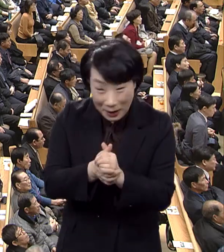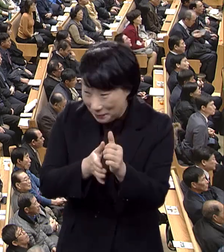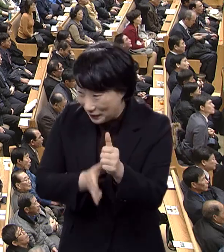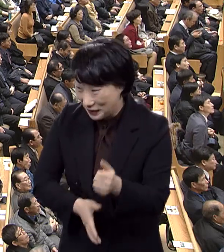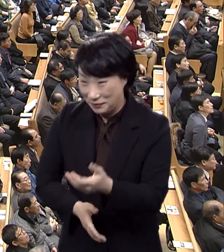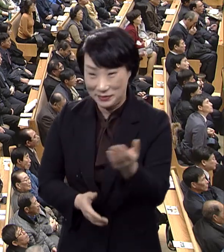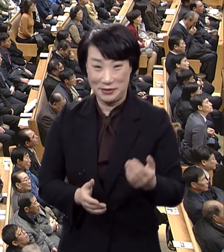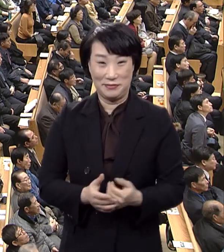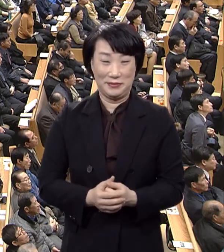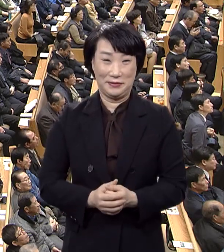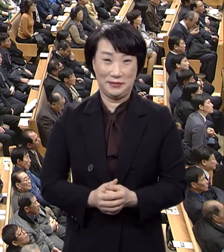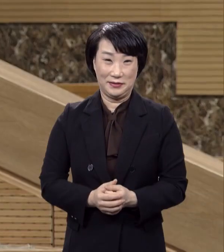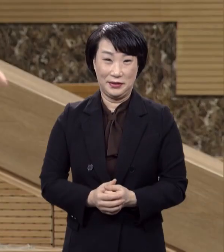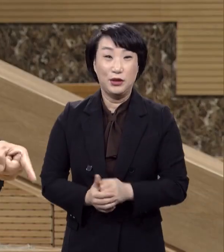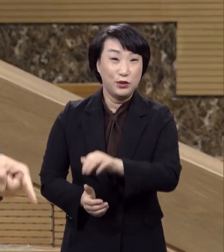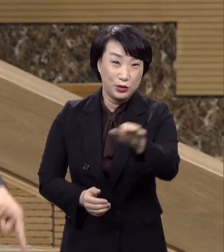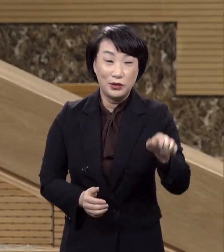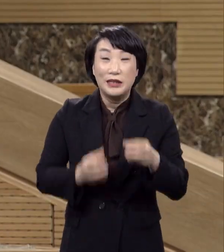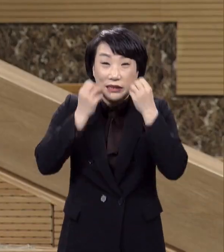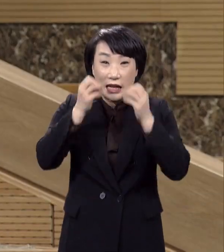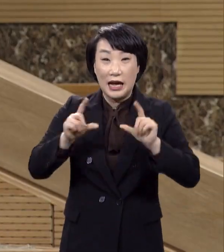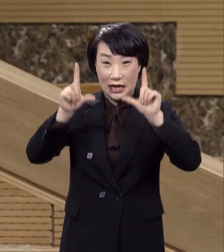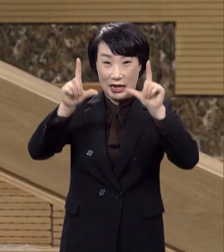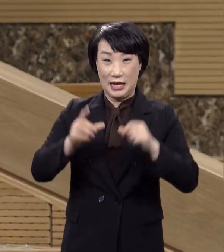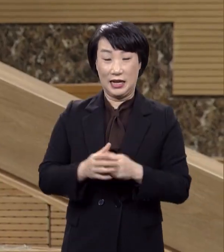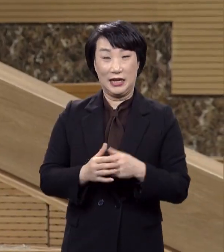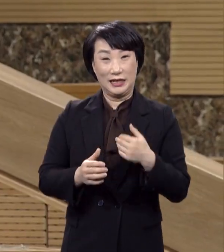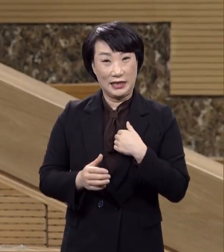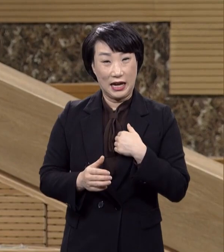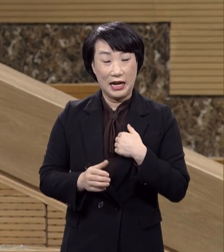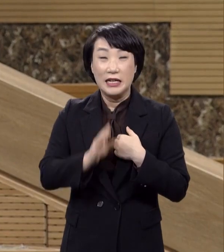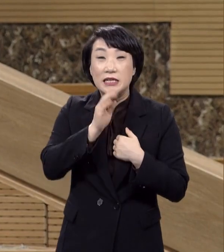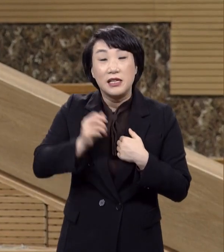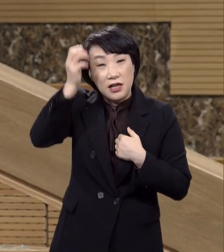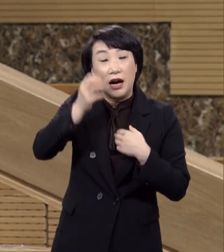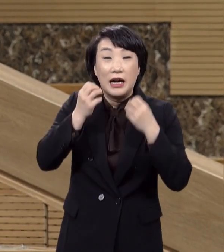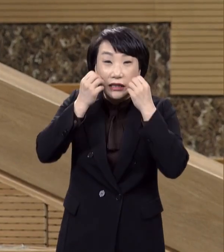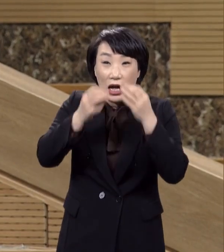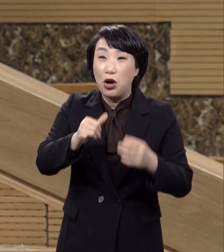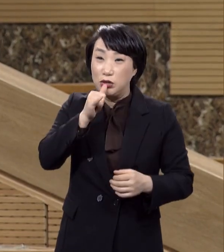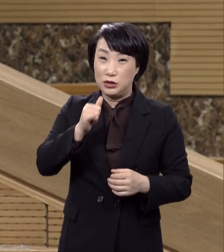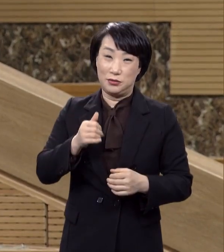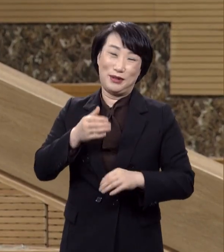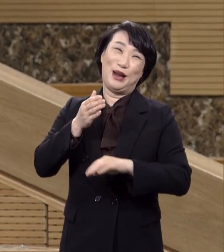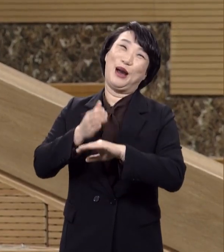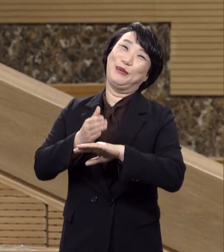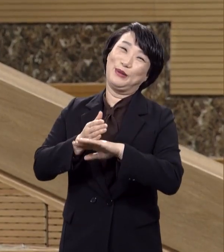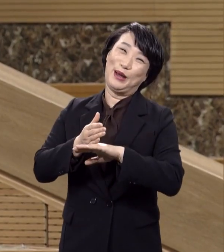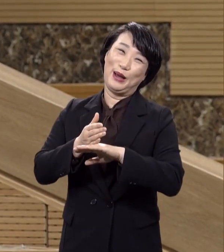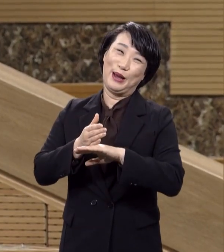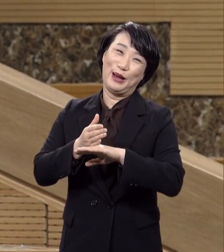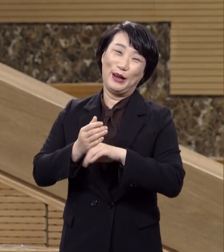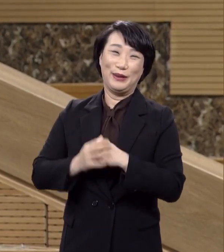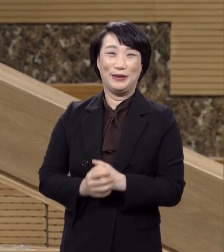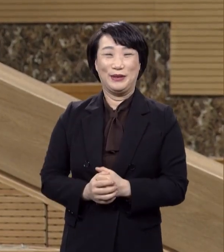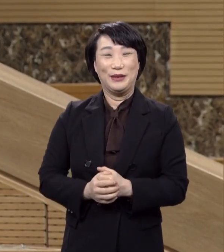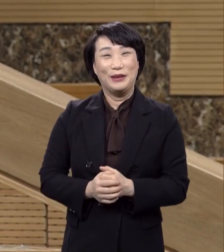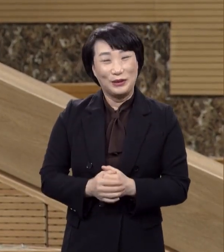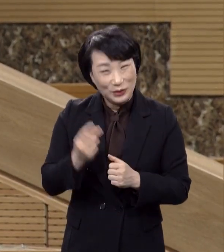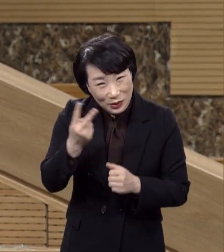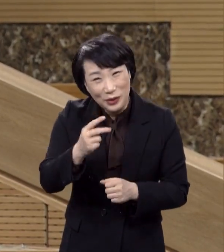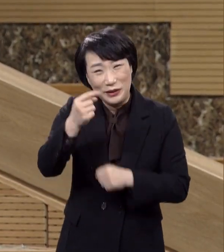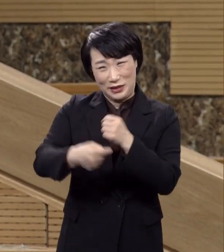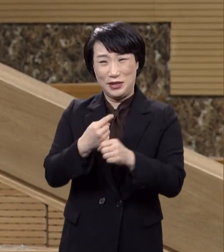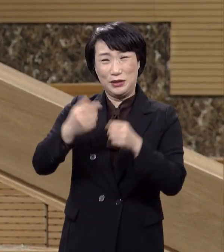합시다. 우리는 새해에 내게 신령한 새 것이 있음을 감사하며 또 한